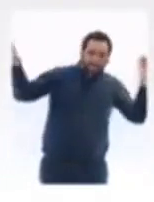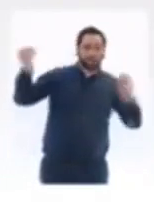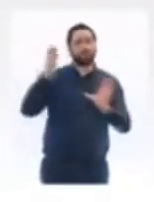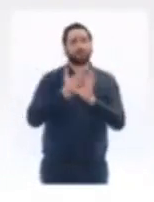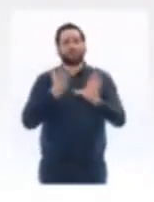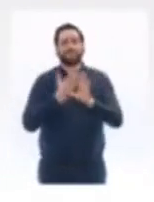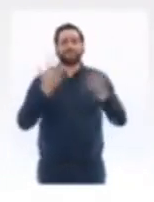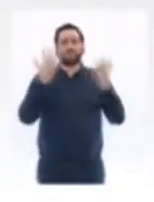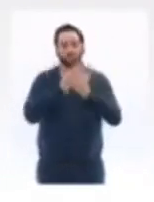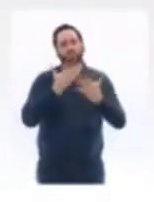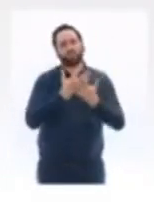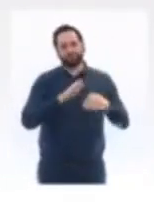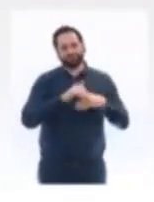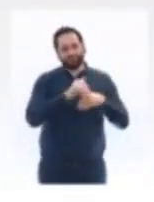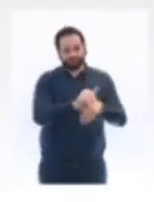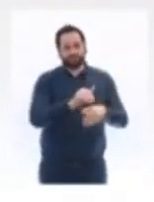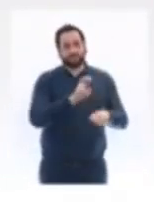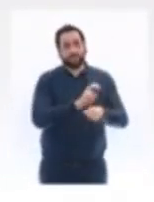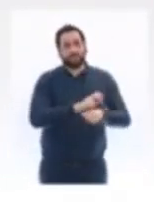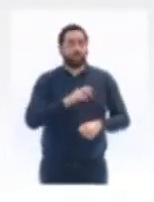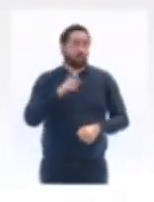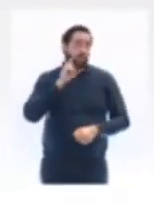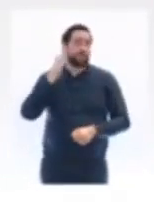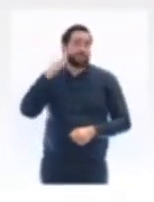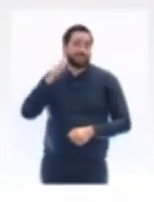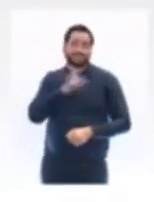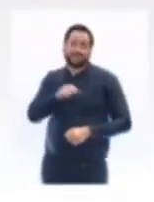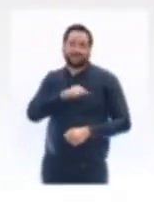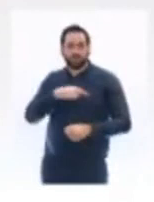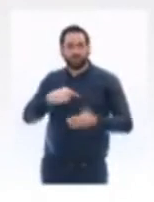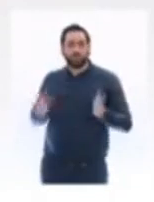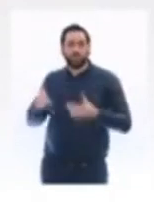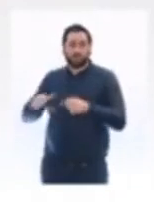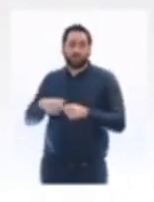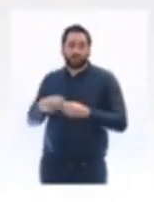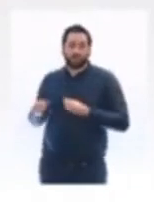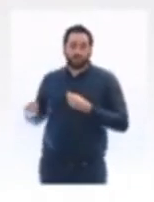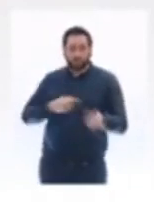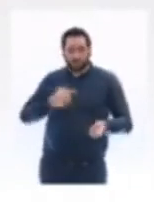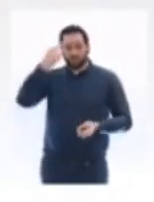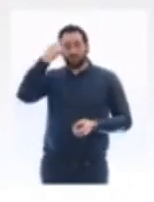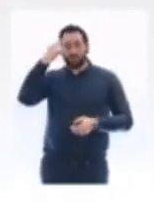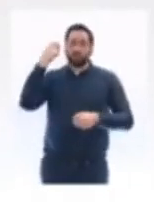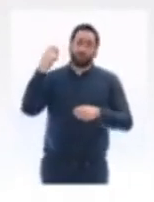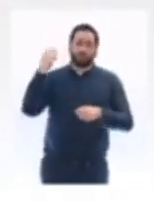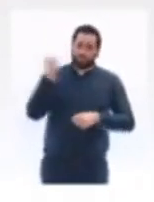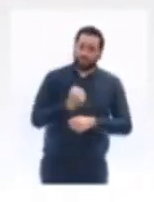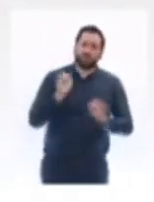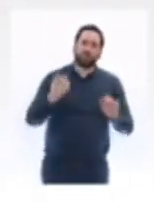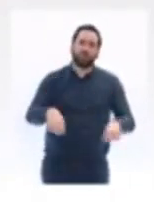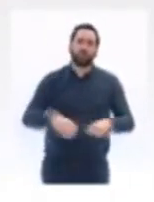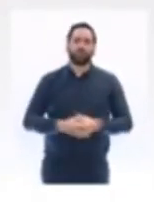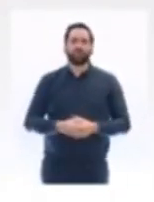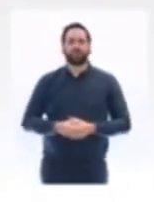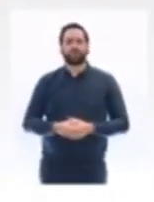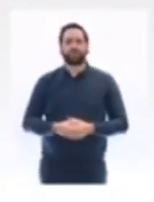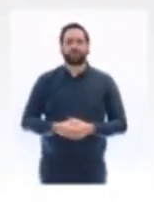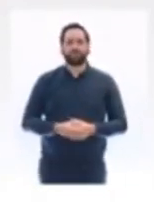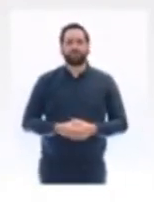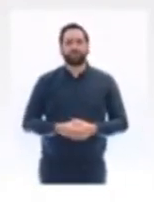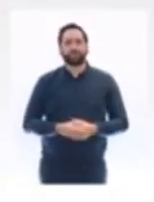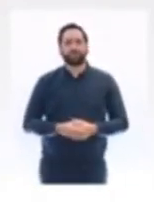plateformes Renfort Covid de manière à les prêter main forte malgré la fatigue, malgré la distance, malgré la pression, au quotidien, jour